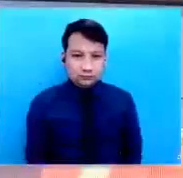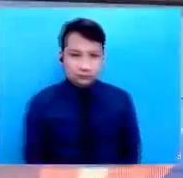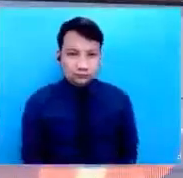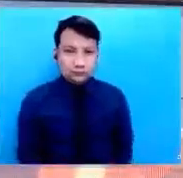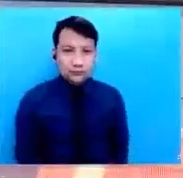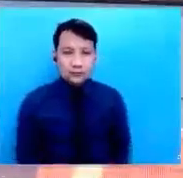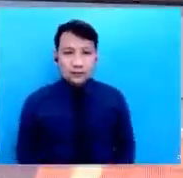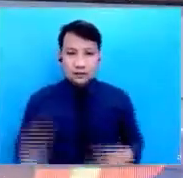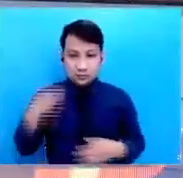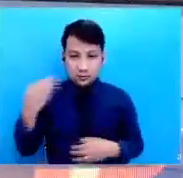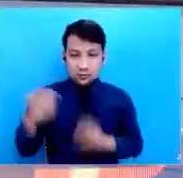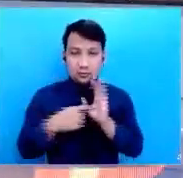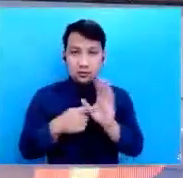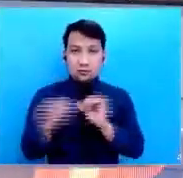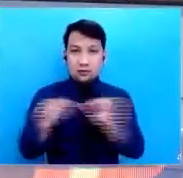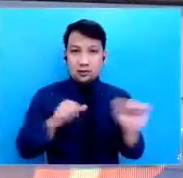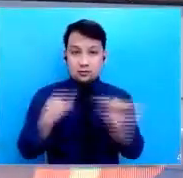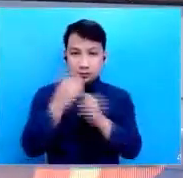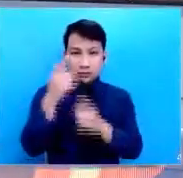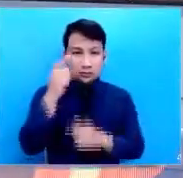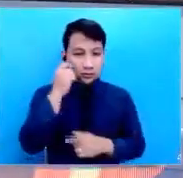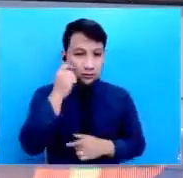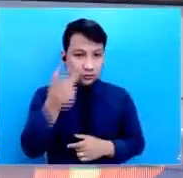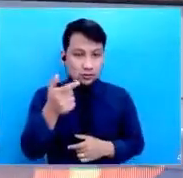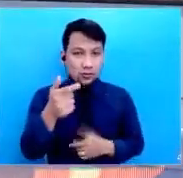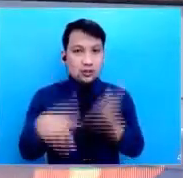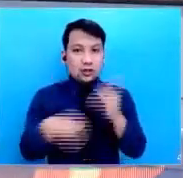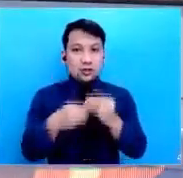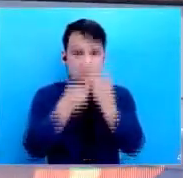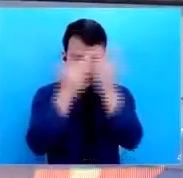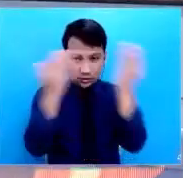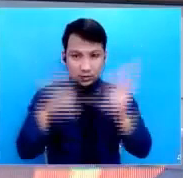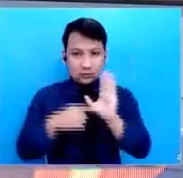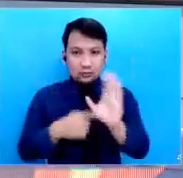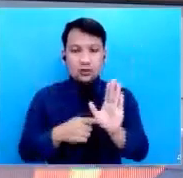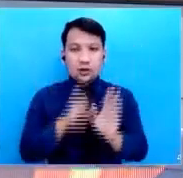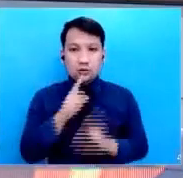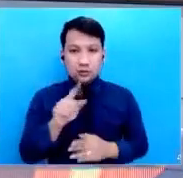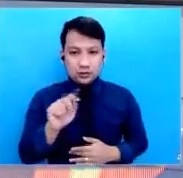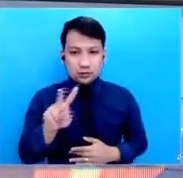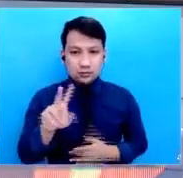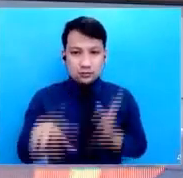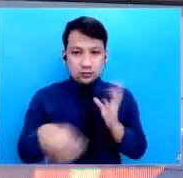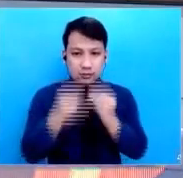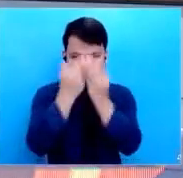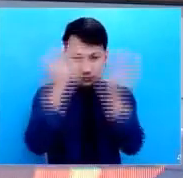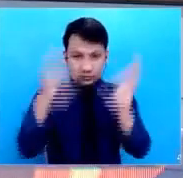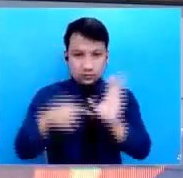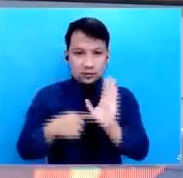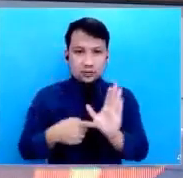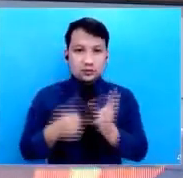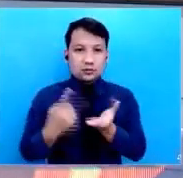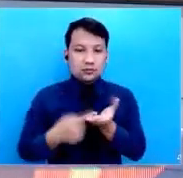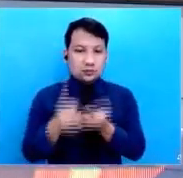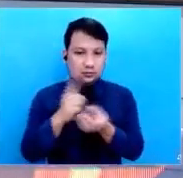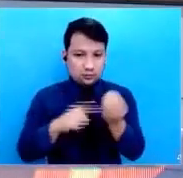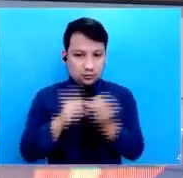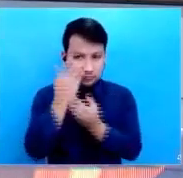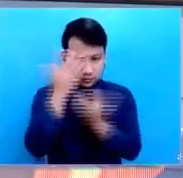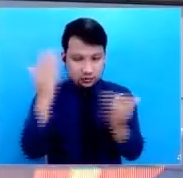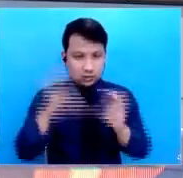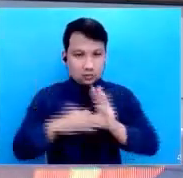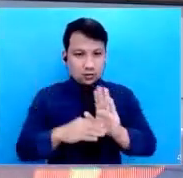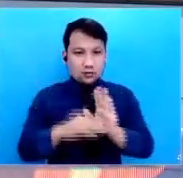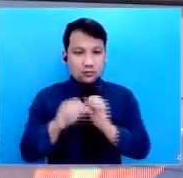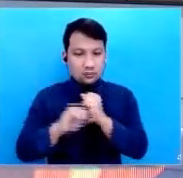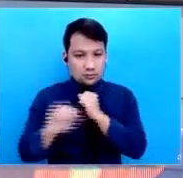Nag-voluntary exit ang aktres na si Toni Gonzaga bilang main host ng reality TV show na Pinoy Big Brother. Samantala, moving on